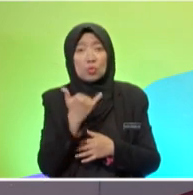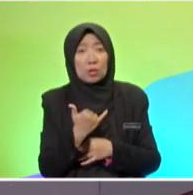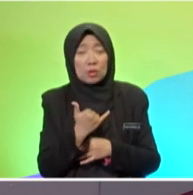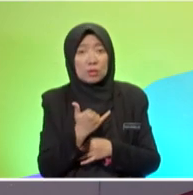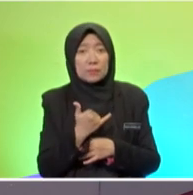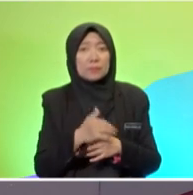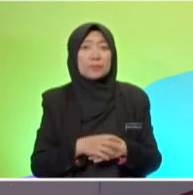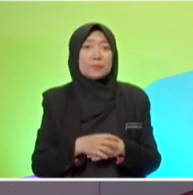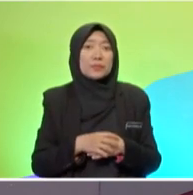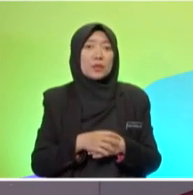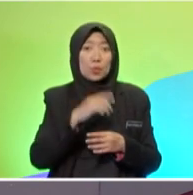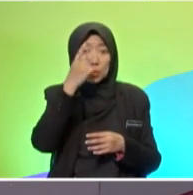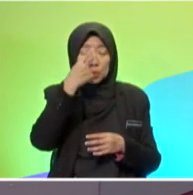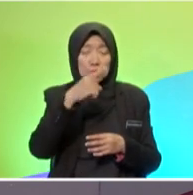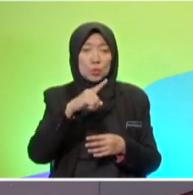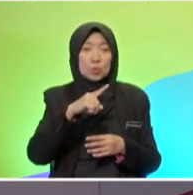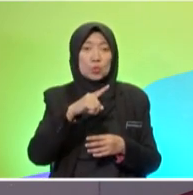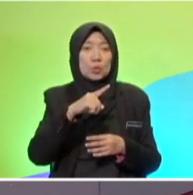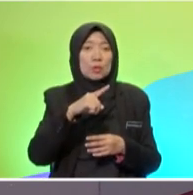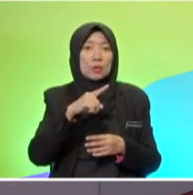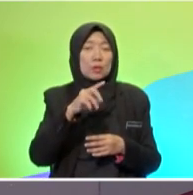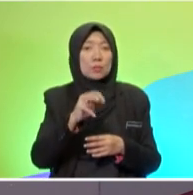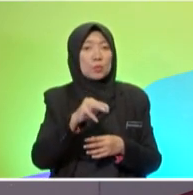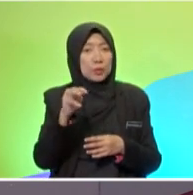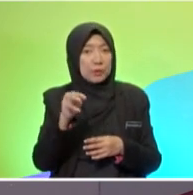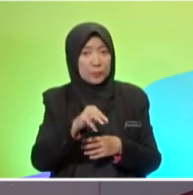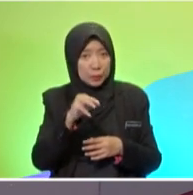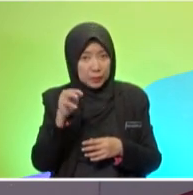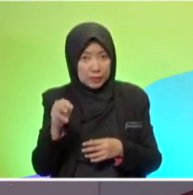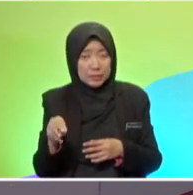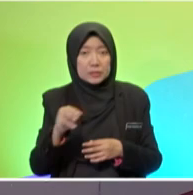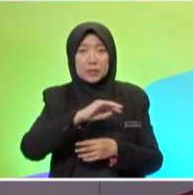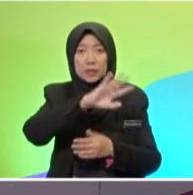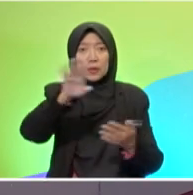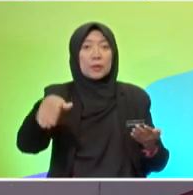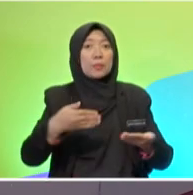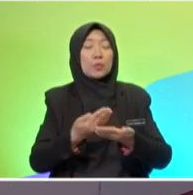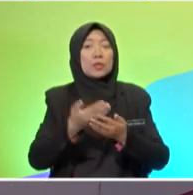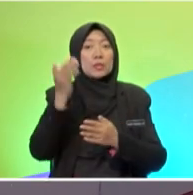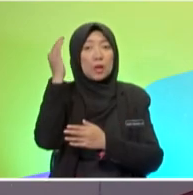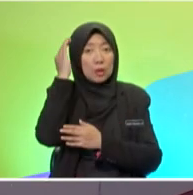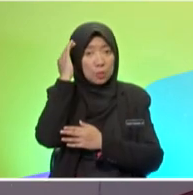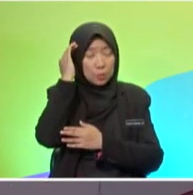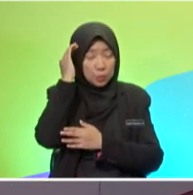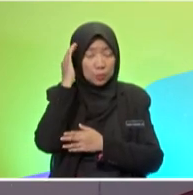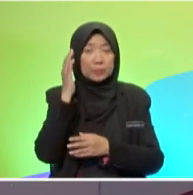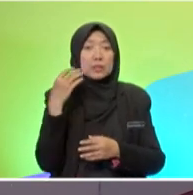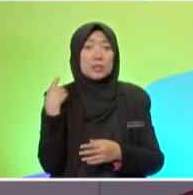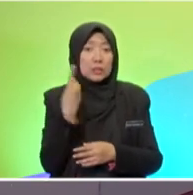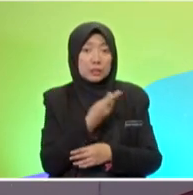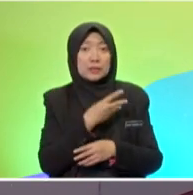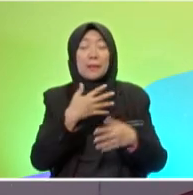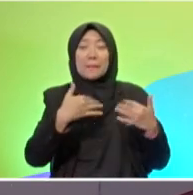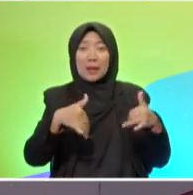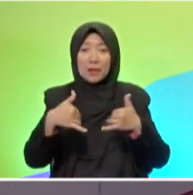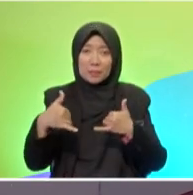Kak Mira dan rakan-rakan guru di rumah. Okey, anak murid-murid cikgu di rumah. Kemahiran bermain ni salah satu orang kata memang